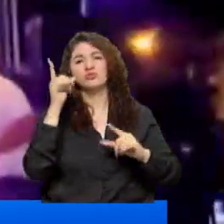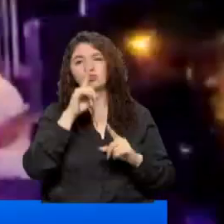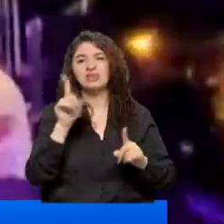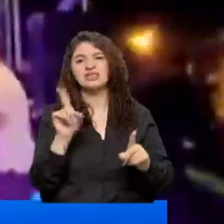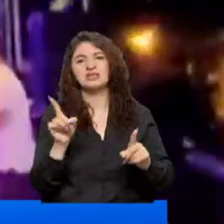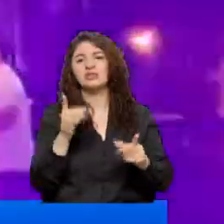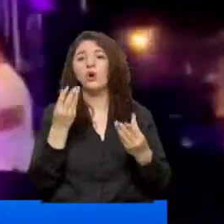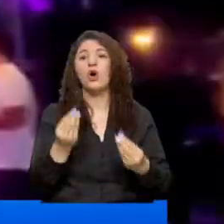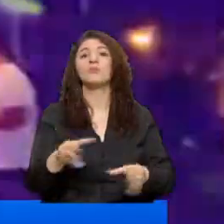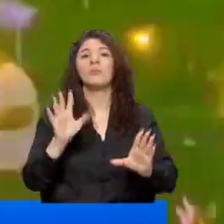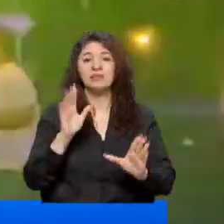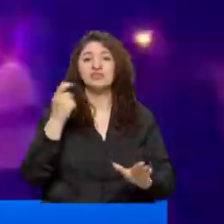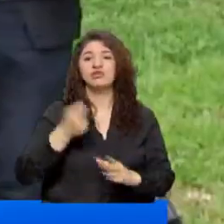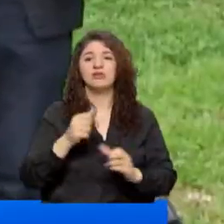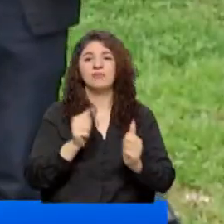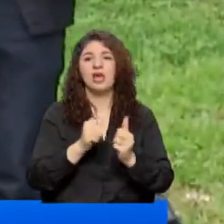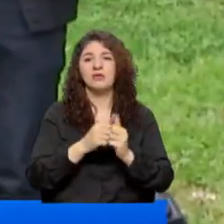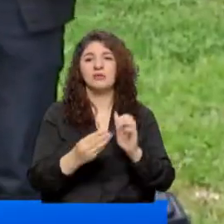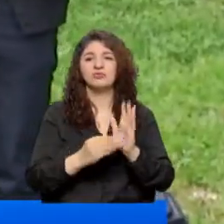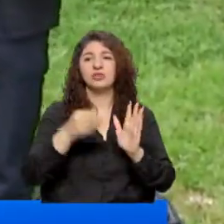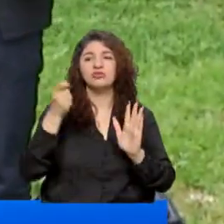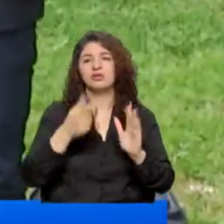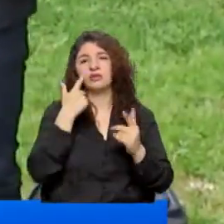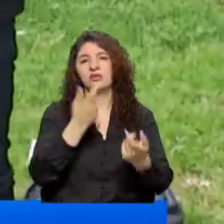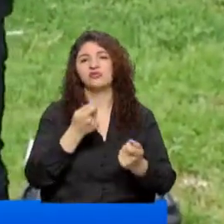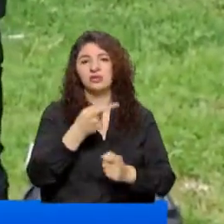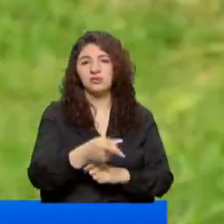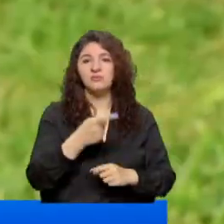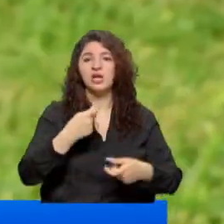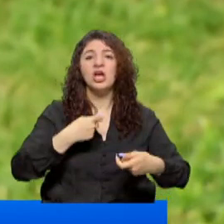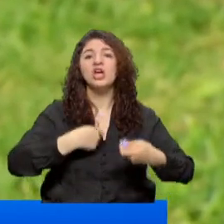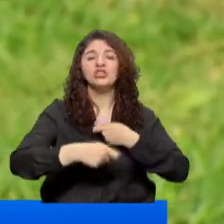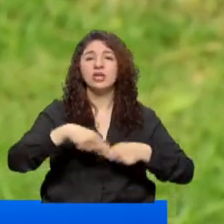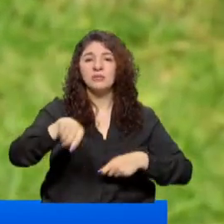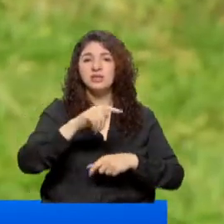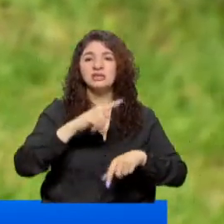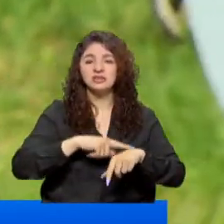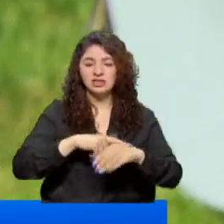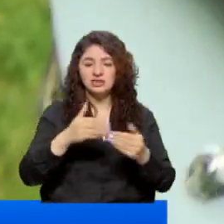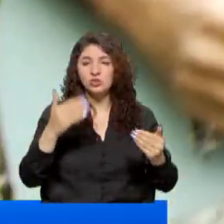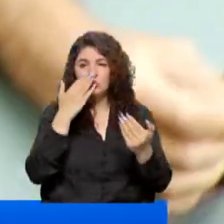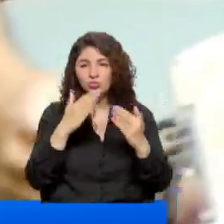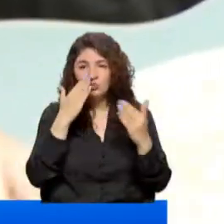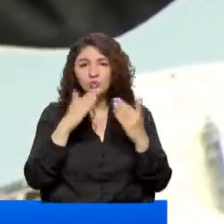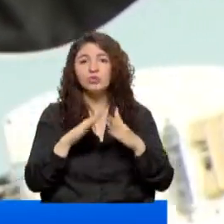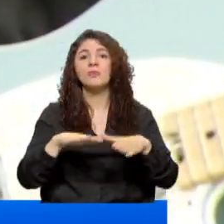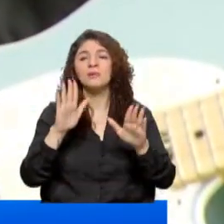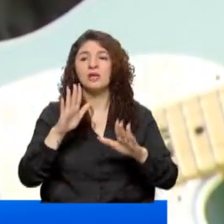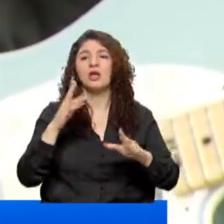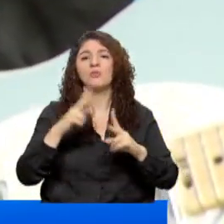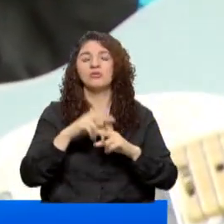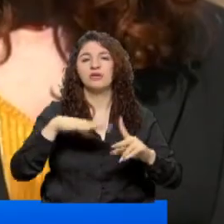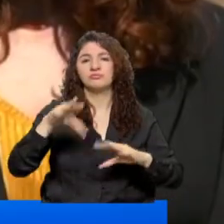açısından sakınca bulunmaması kaydıyla şeklinde düşünen şartla dikkat çekti işletmelerin saat sınırına uyup uymadığını İsa